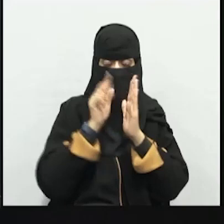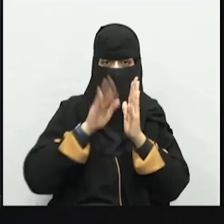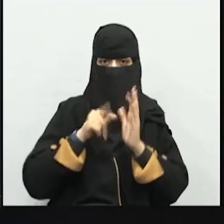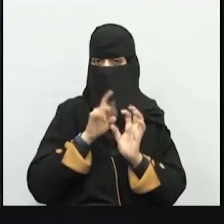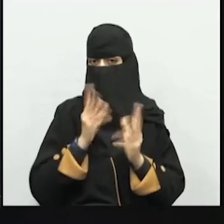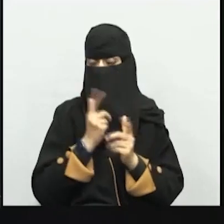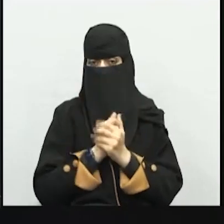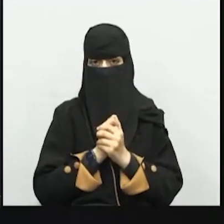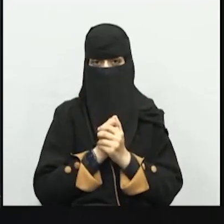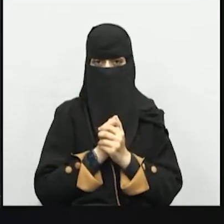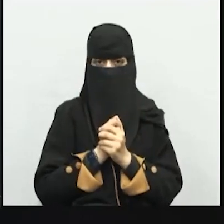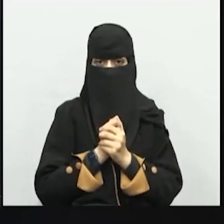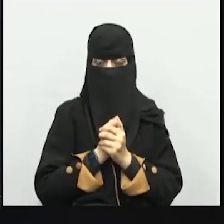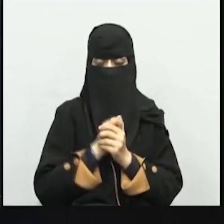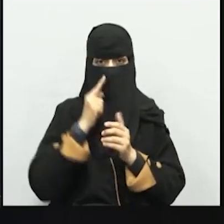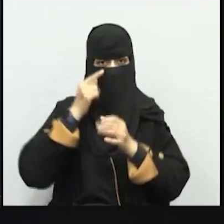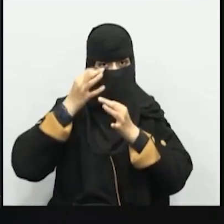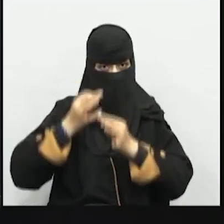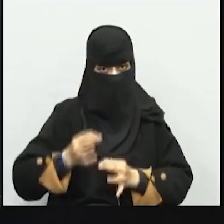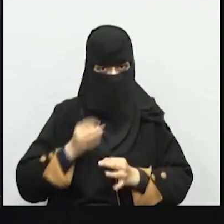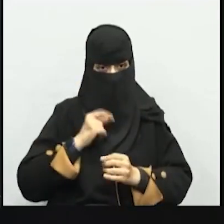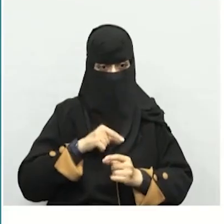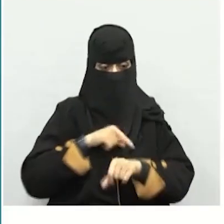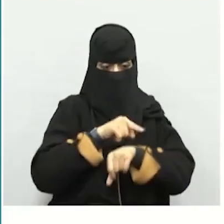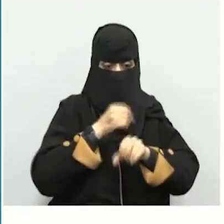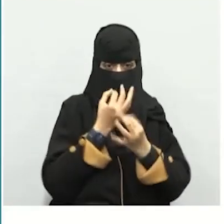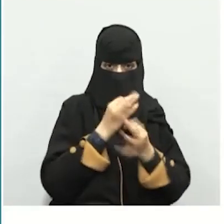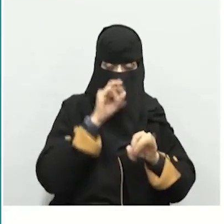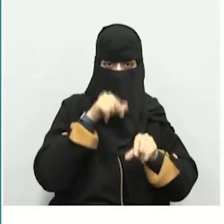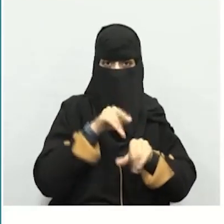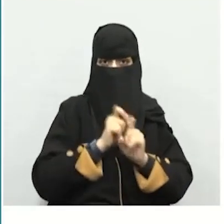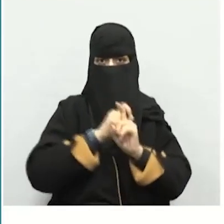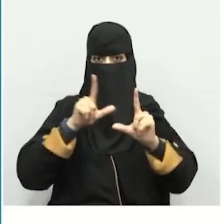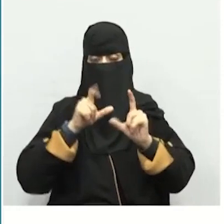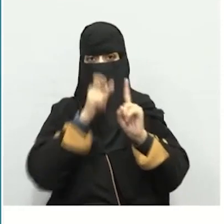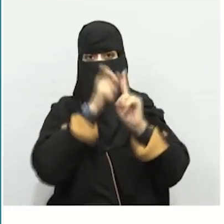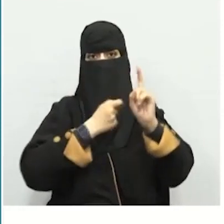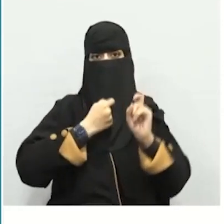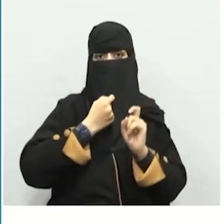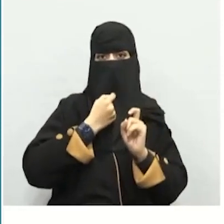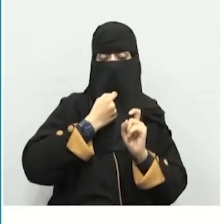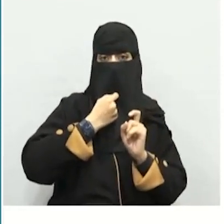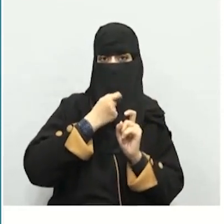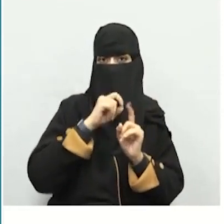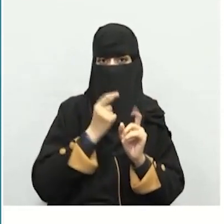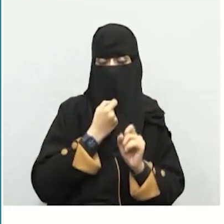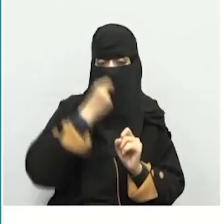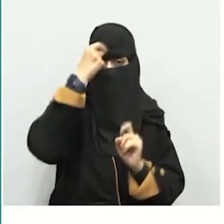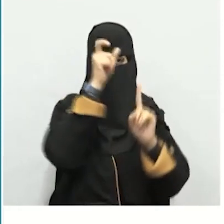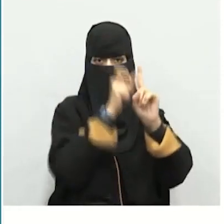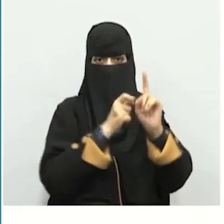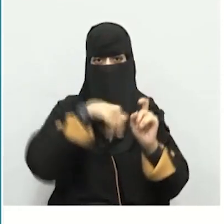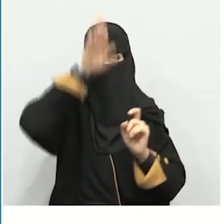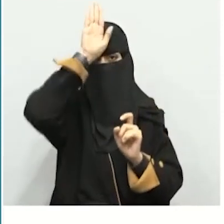الواجب كالتالي: الدقة والانضباط من أبرز الصفات التي تميزت بها شخصية خادم الحرمين الشريفين